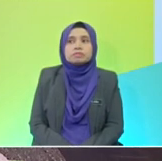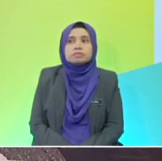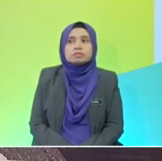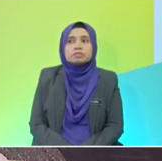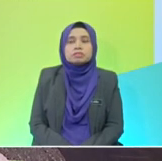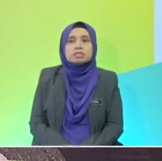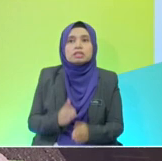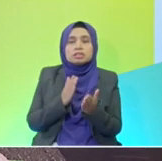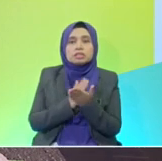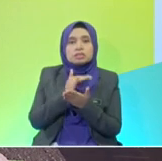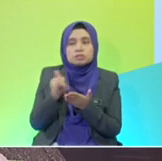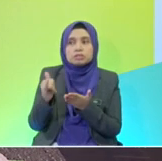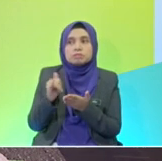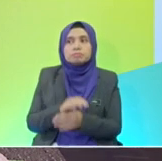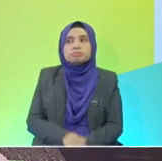seterusnya